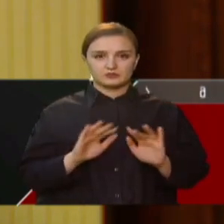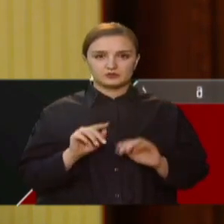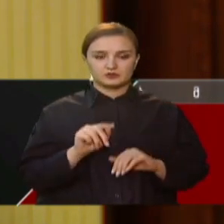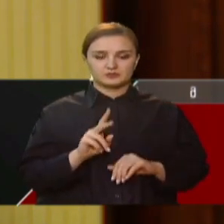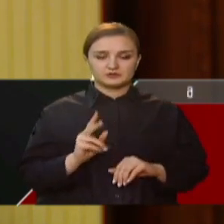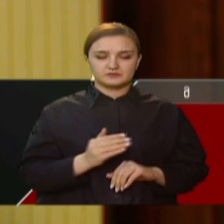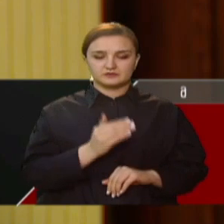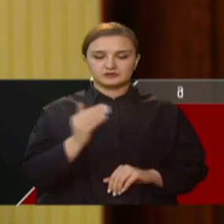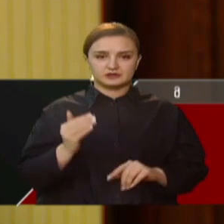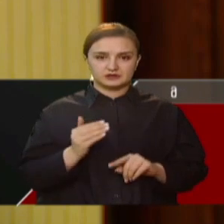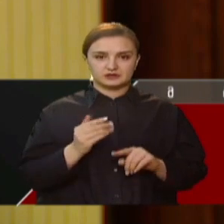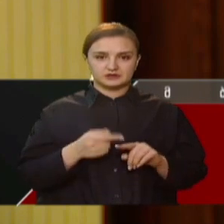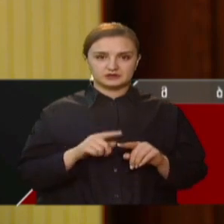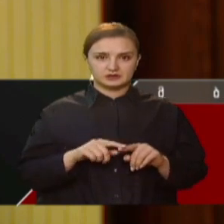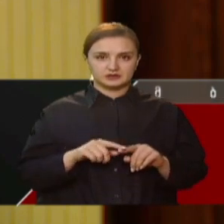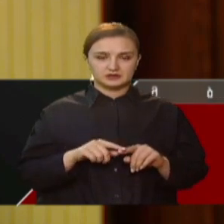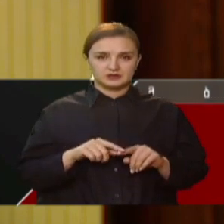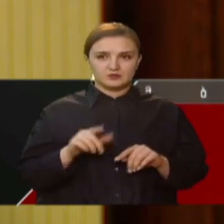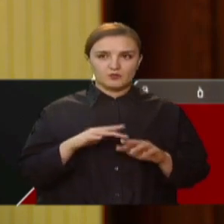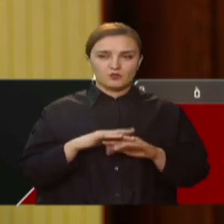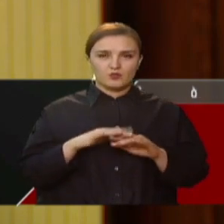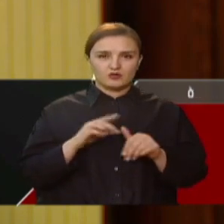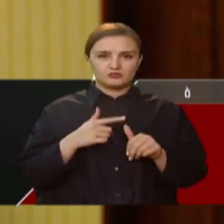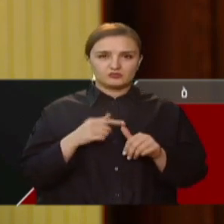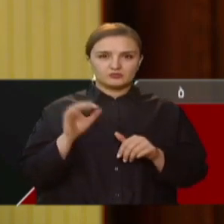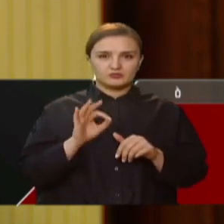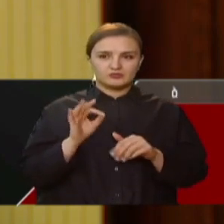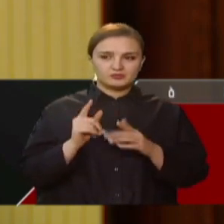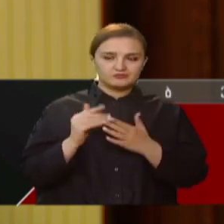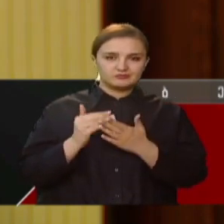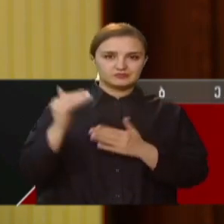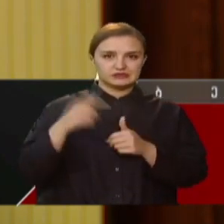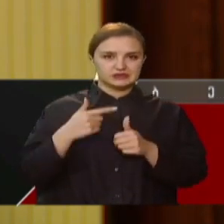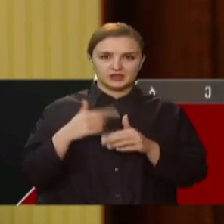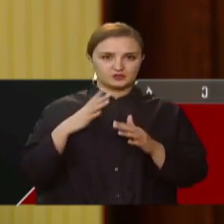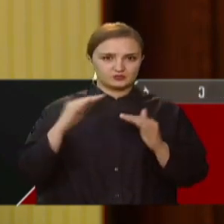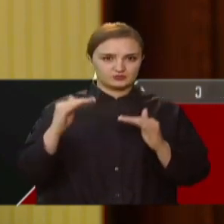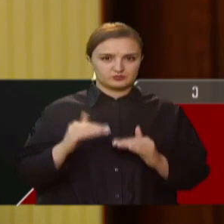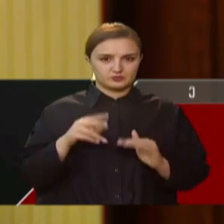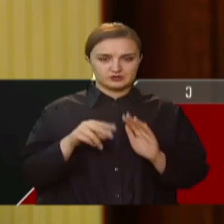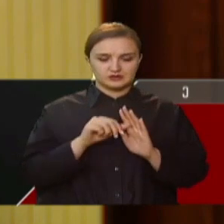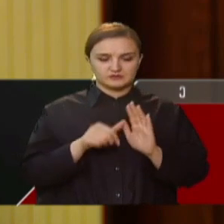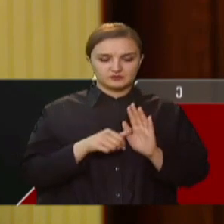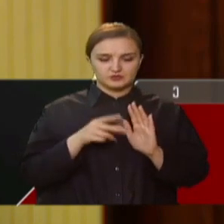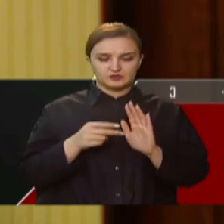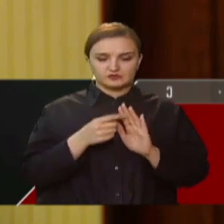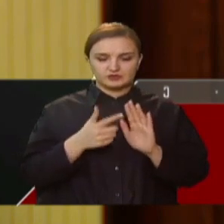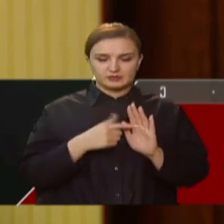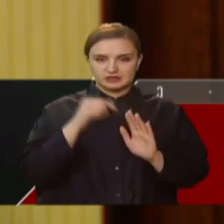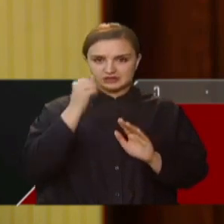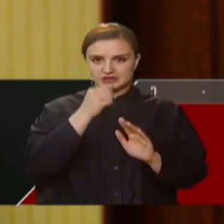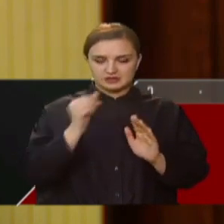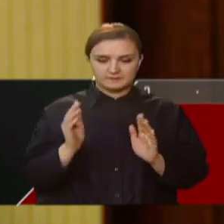რომლის ნიშნულიც ძალიან შესუსტებული იყო, ალბათ დამეთანხმებით, განსაკუთრებით 2016-17 წლის